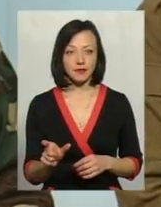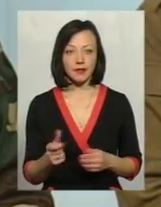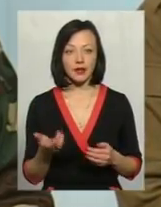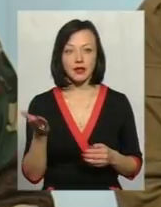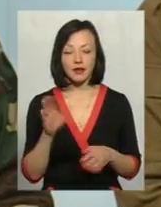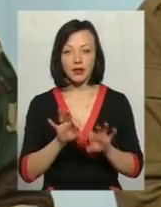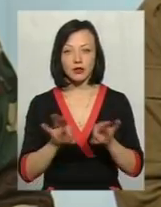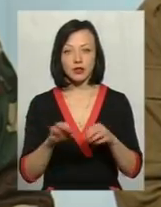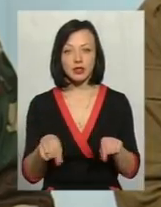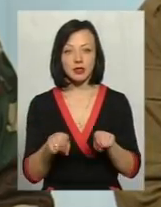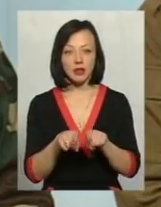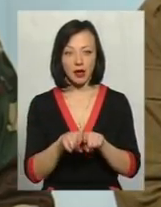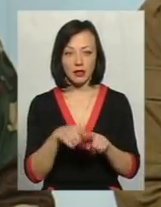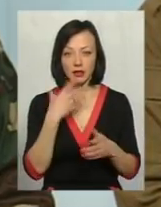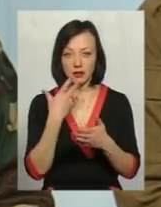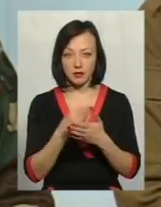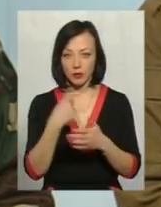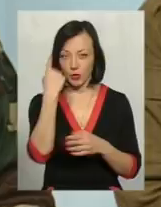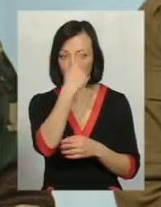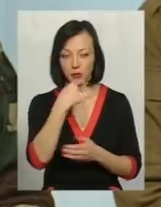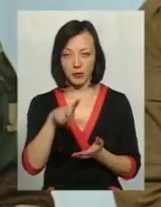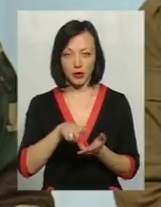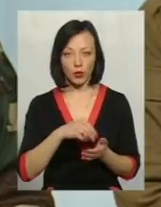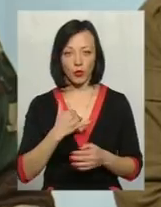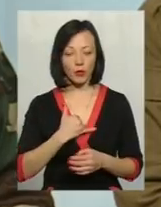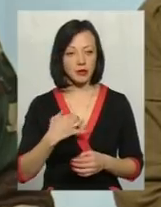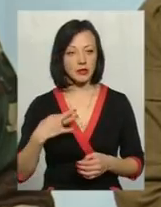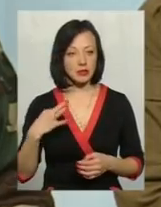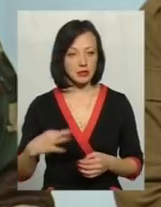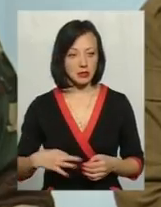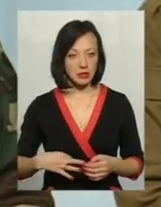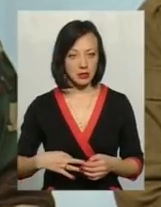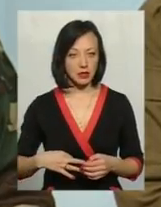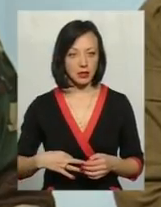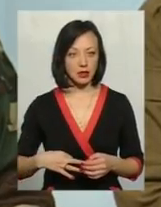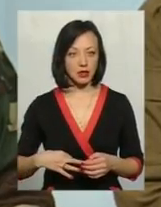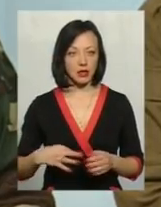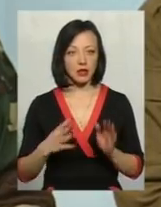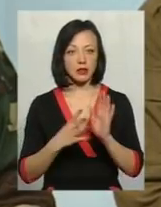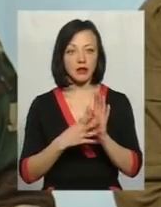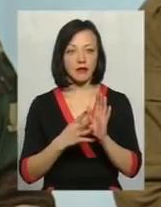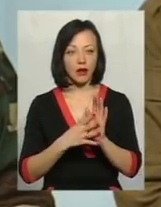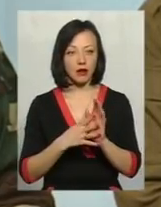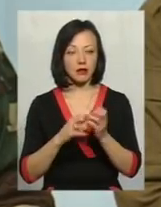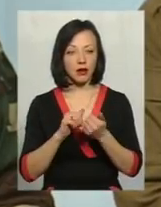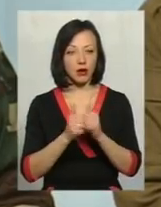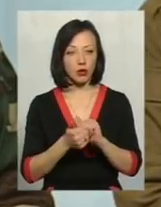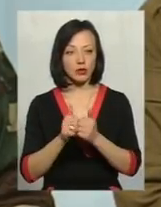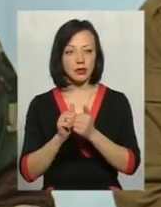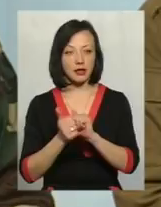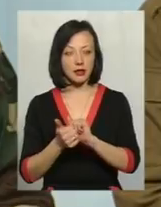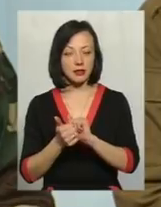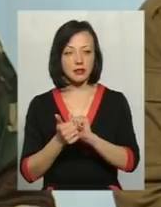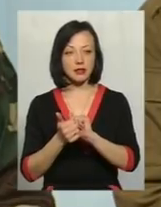Давайте я вам скажу так, я скажу на своєму лічному примірі. У мене син, вже 9-та буде ротація в нього. Значить, він з першої